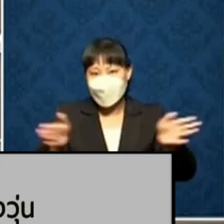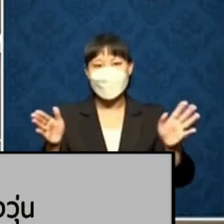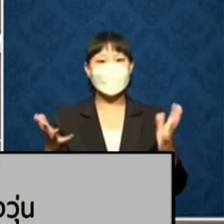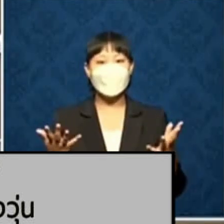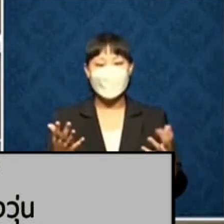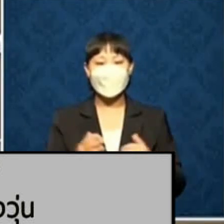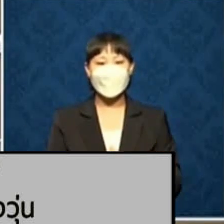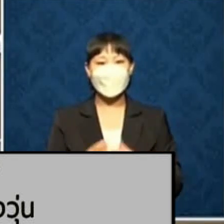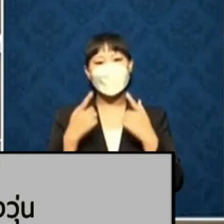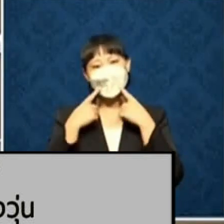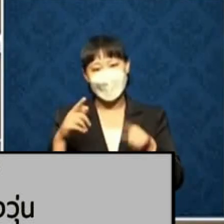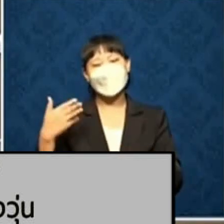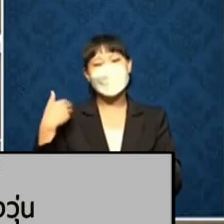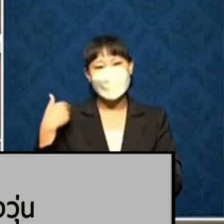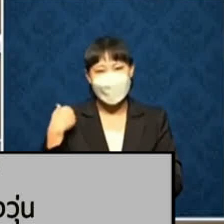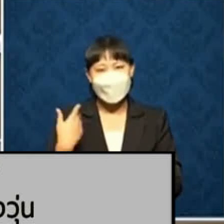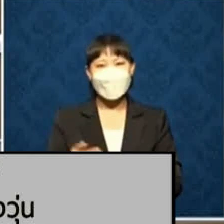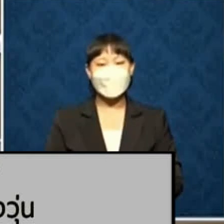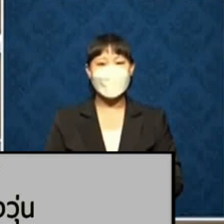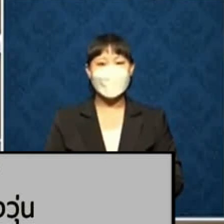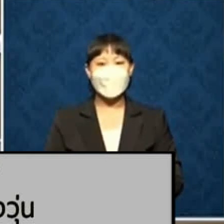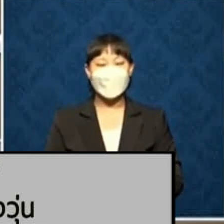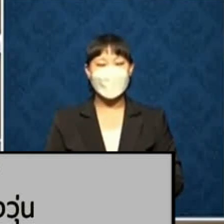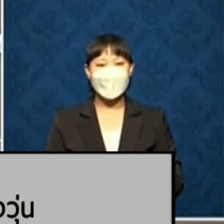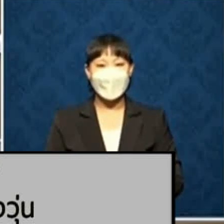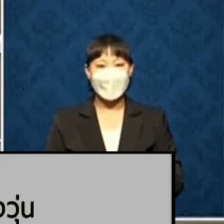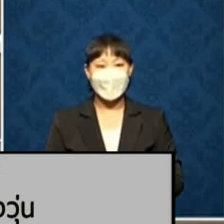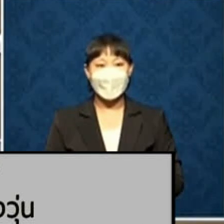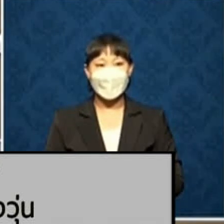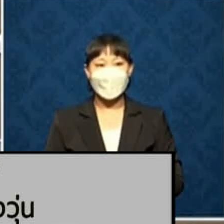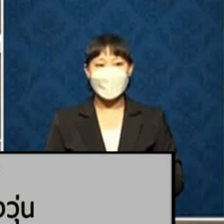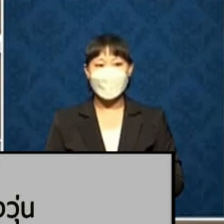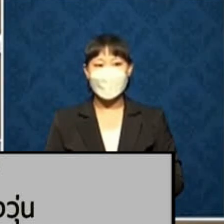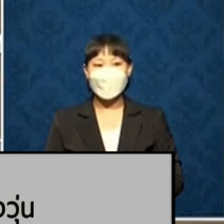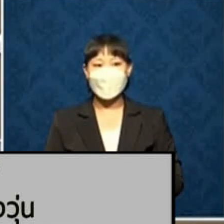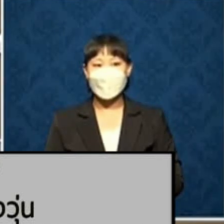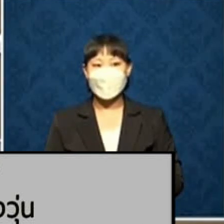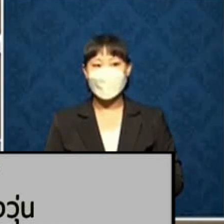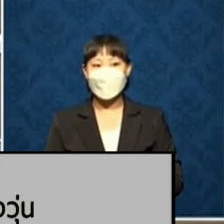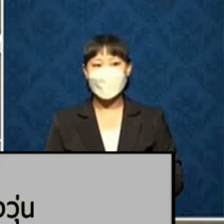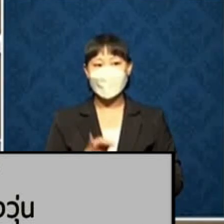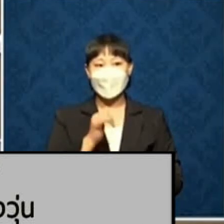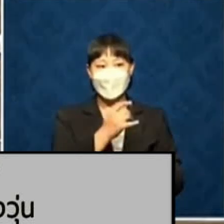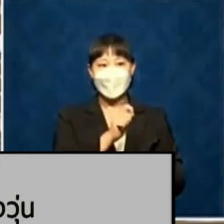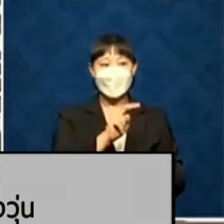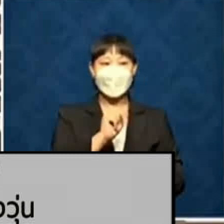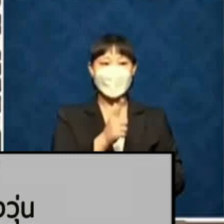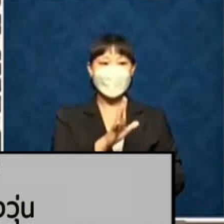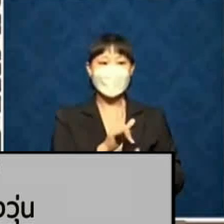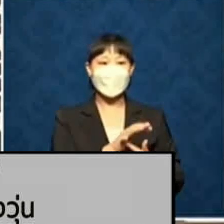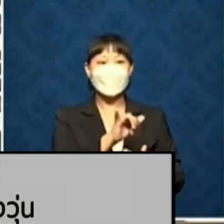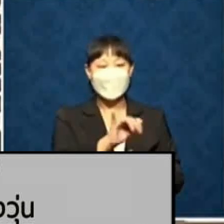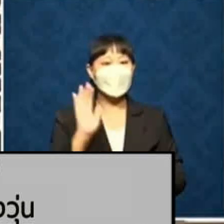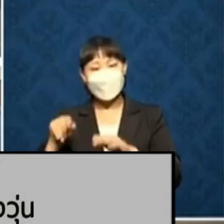คำตอบมันก็มีอยู่แล้วนะครับว่าการนำข้อมูลที่เป็นความลับเนี่ยที่ใช้ในทางคดีมาเปิดเผยเนี่ยขัด ท่านจองชัยครับมีผู้ประท้ว